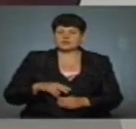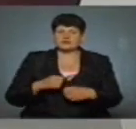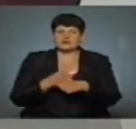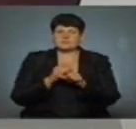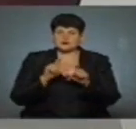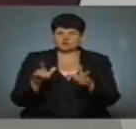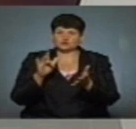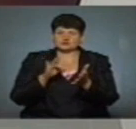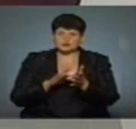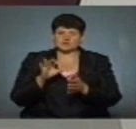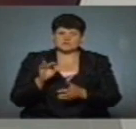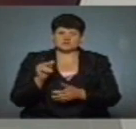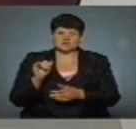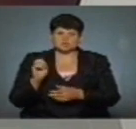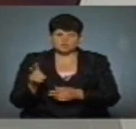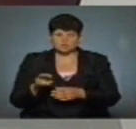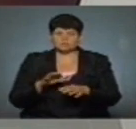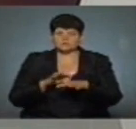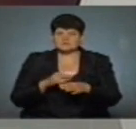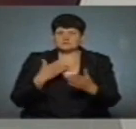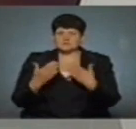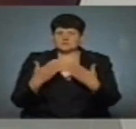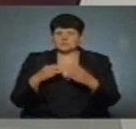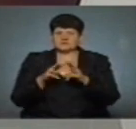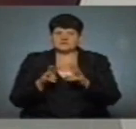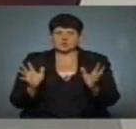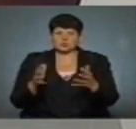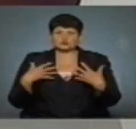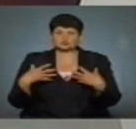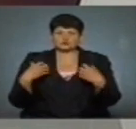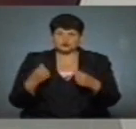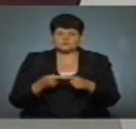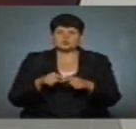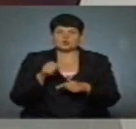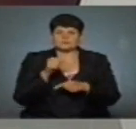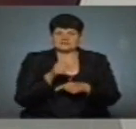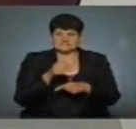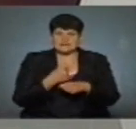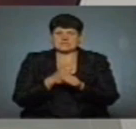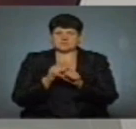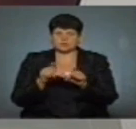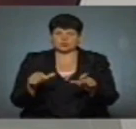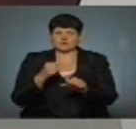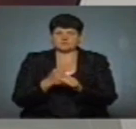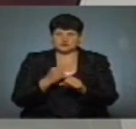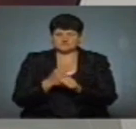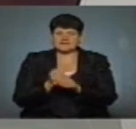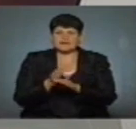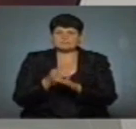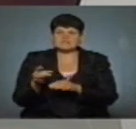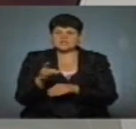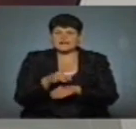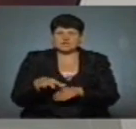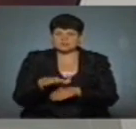лабораторного центру Оксани Чайчук, ведуться перемовини з Міністерством охорони здоров'я, щоб ця вірусологічна лабораторія працювала також як